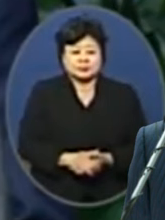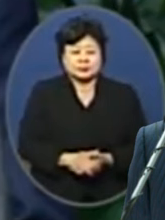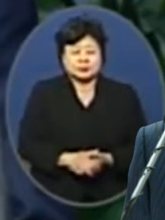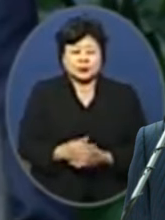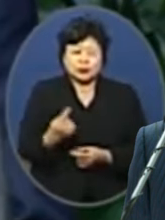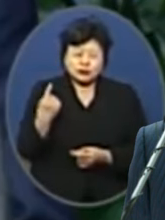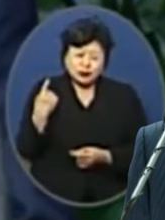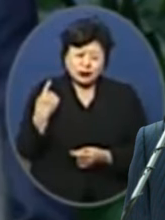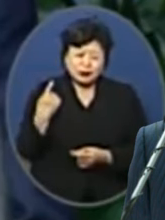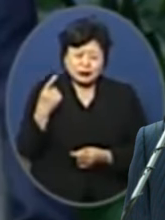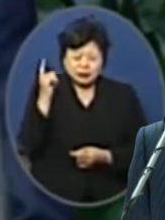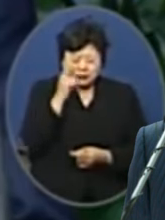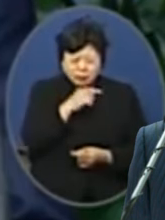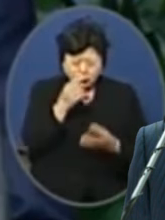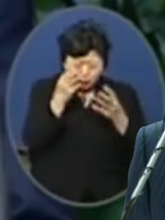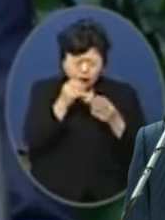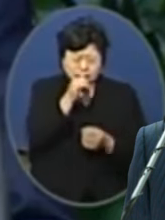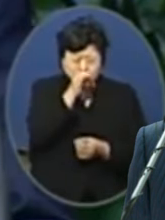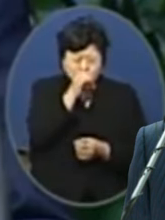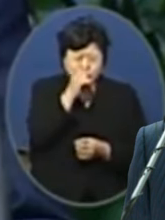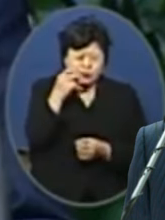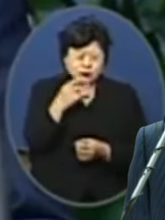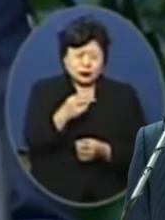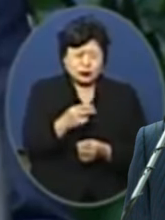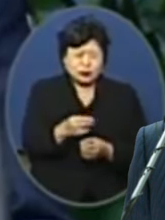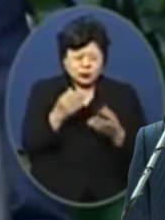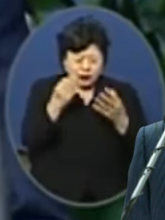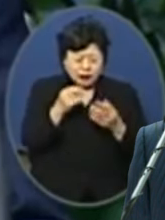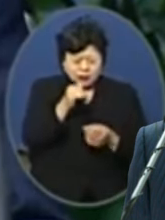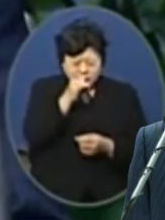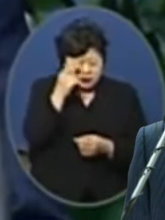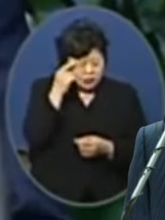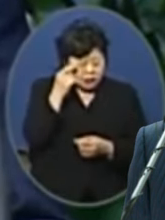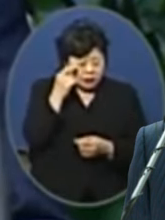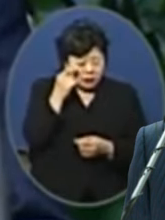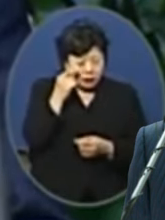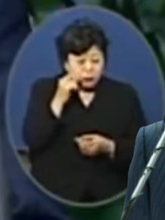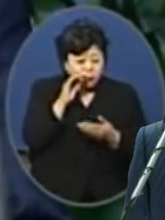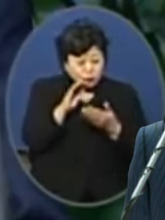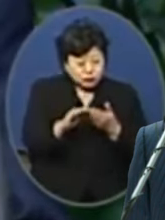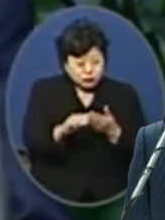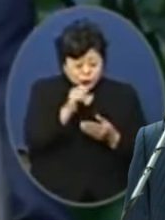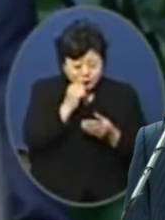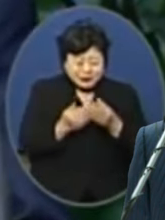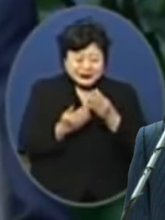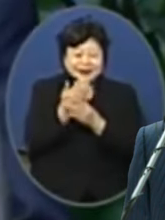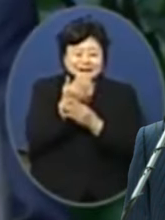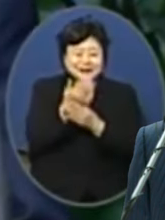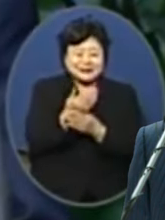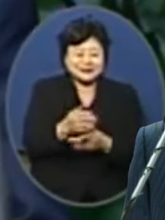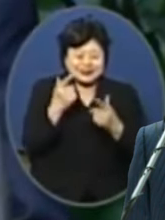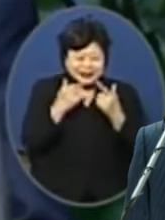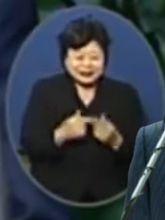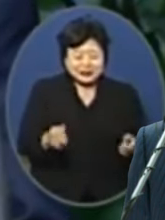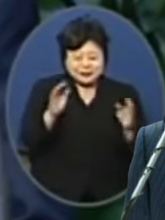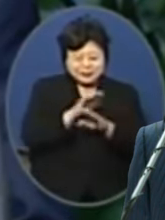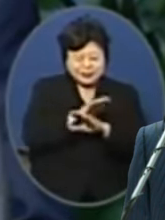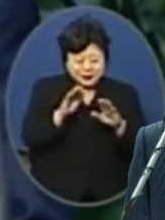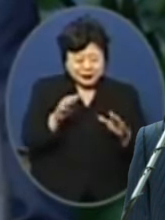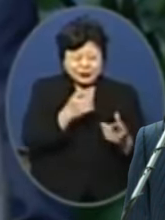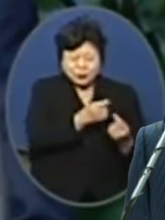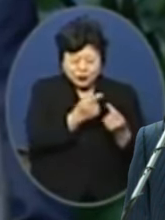배우에는 고난이 있고 고난 밖에 없는 줄 생각하고 보니 좋은 일도 있고 항상 밤낮이